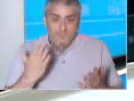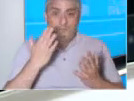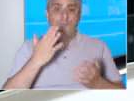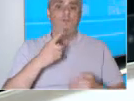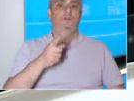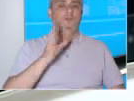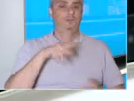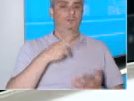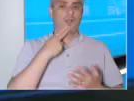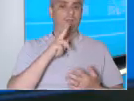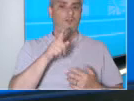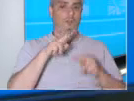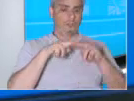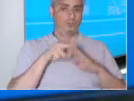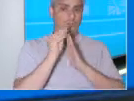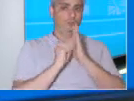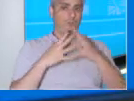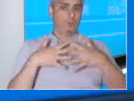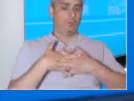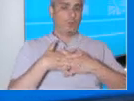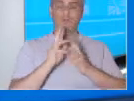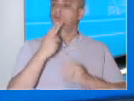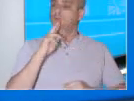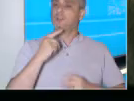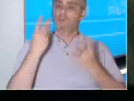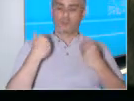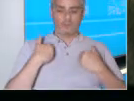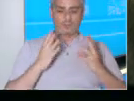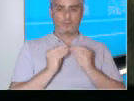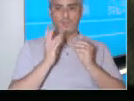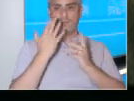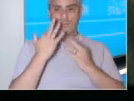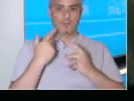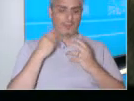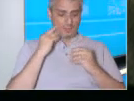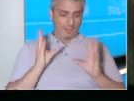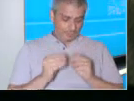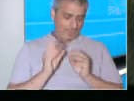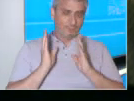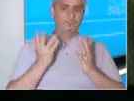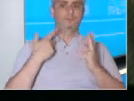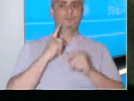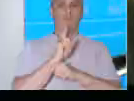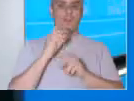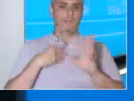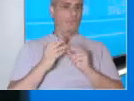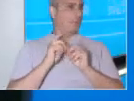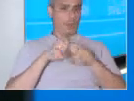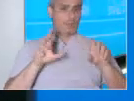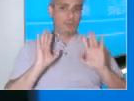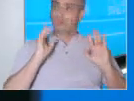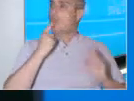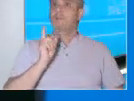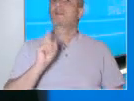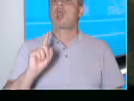הכזבה הגדולה. יש פה הצהרה על זה שאתם נשארים רשימה מאוחדת? לא, יש כאן הצהרה לזה שטוב לנו ביחד, וכשנהנים ביחד, אז אנחנו ביחד. אז אתם לא תתפצלו. אני